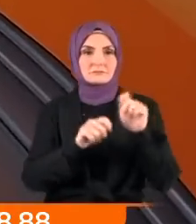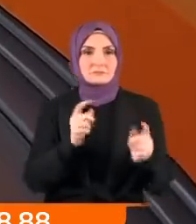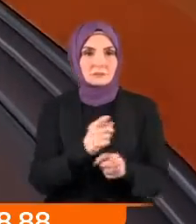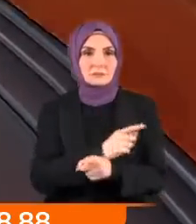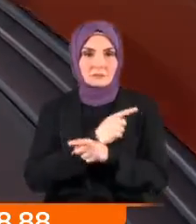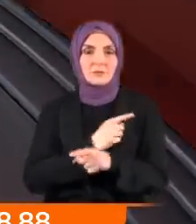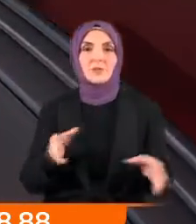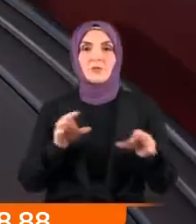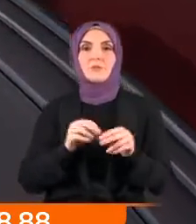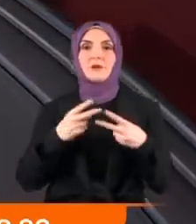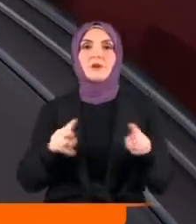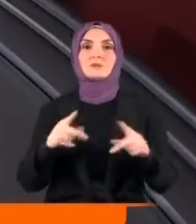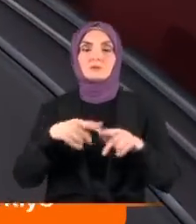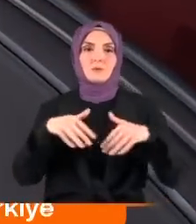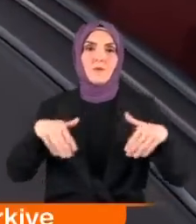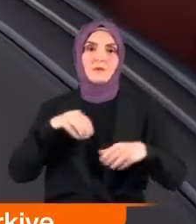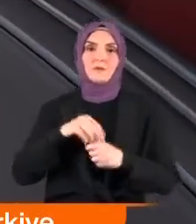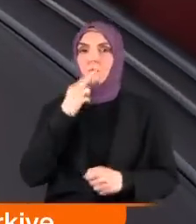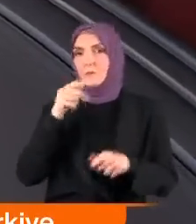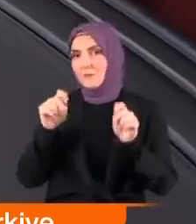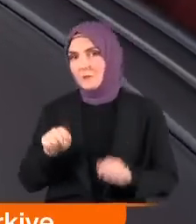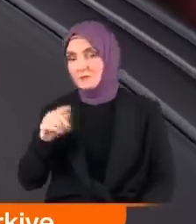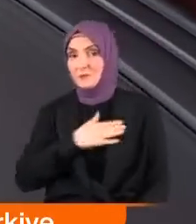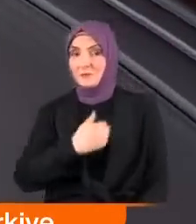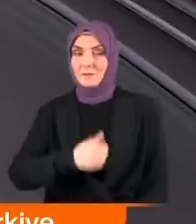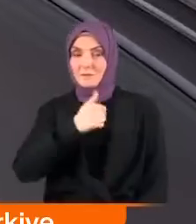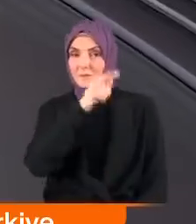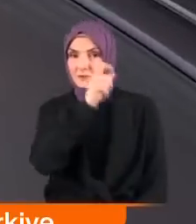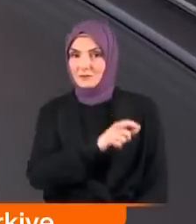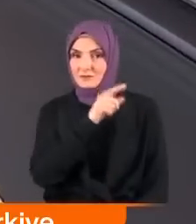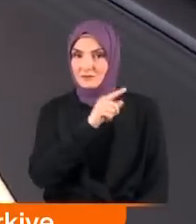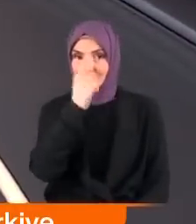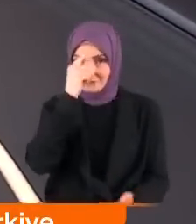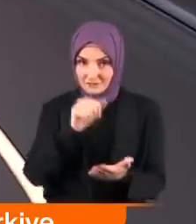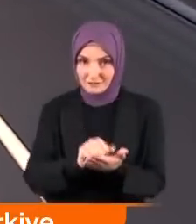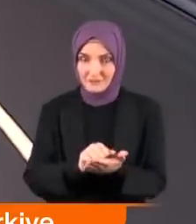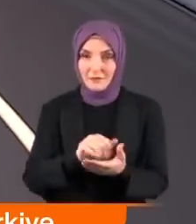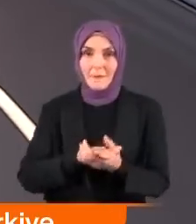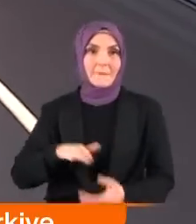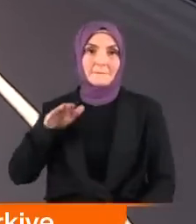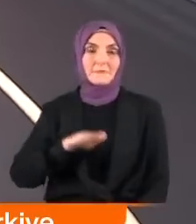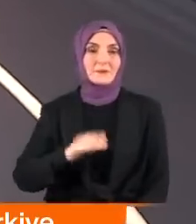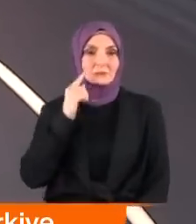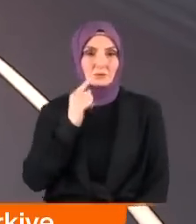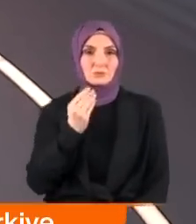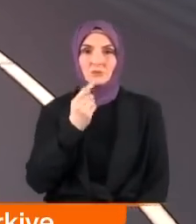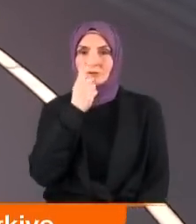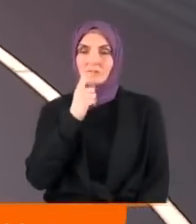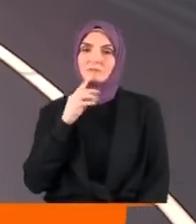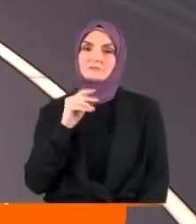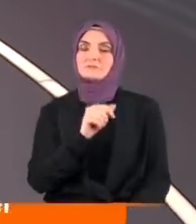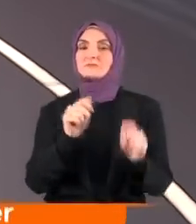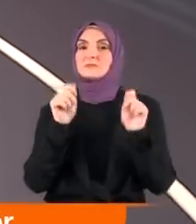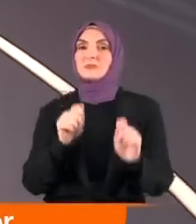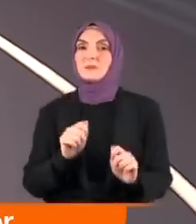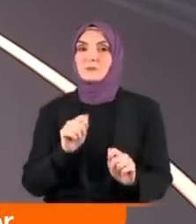konuştu Cumhurbaşkanı ve CHP Genel Başkanı'nın seccade üzerinde ayakkabıyla pozuna çok sert çıktı. Kıbleyi bilmeyen seccadeye